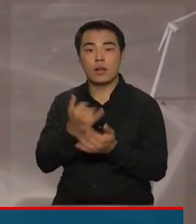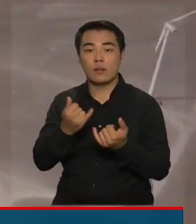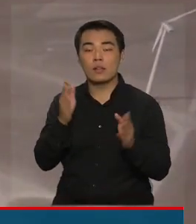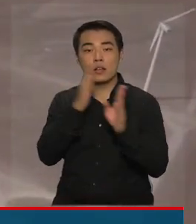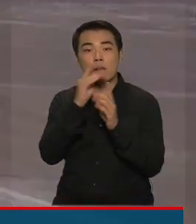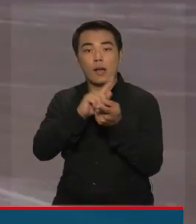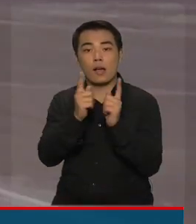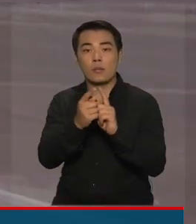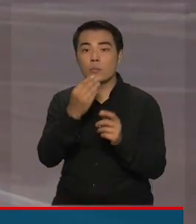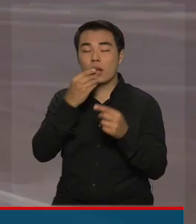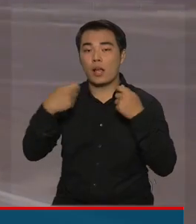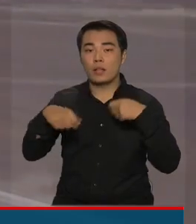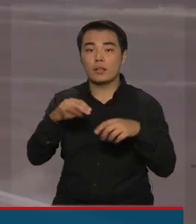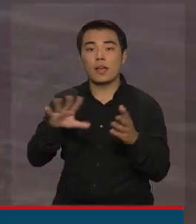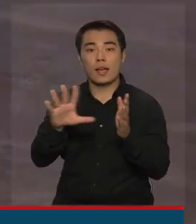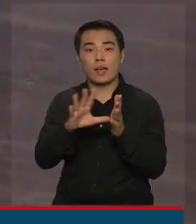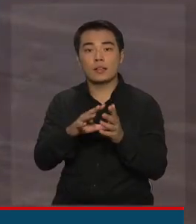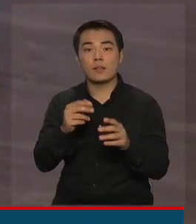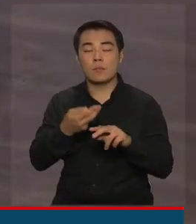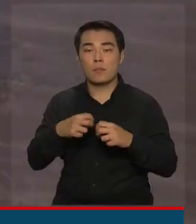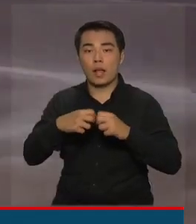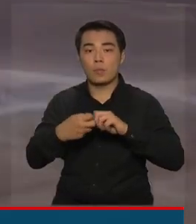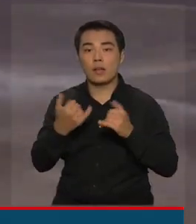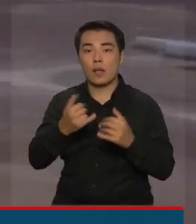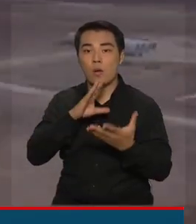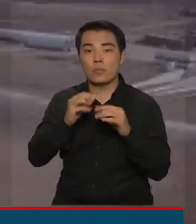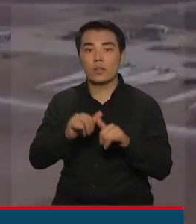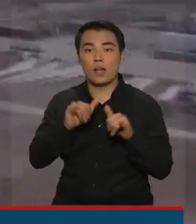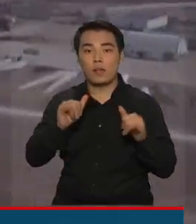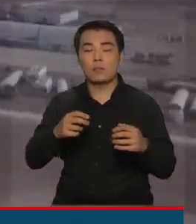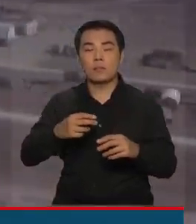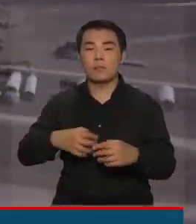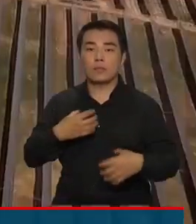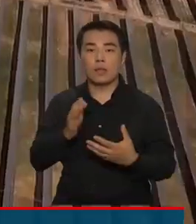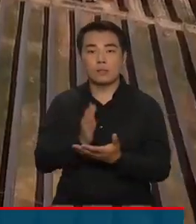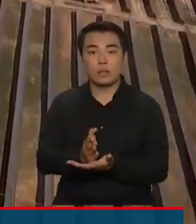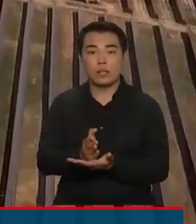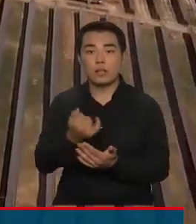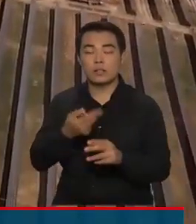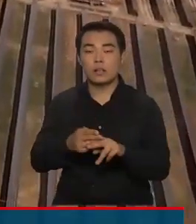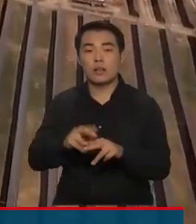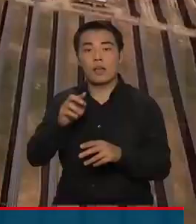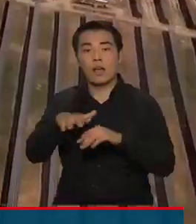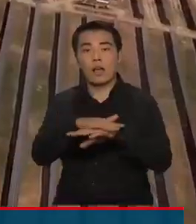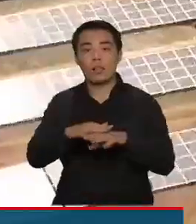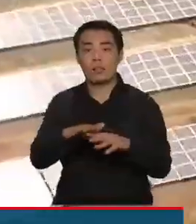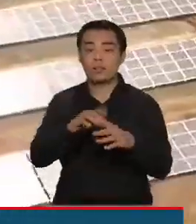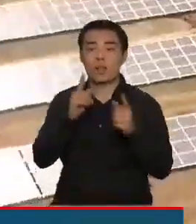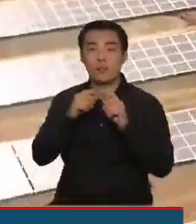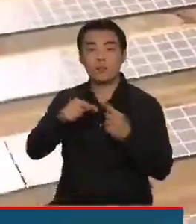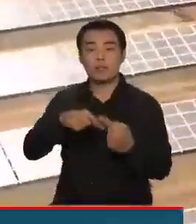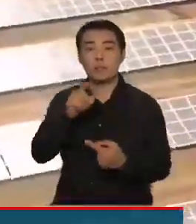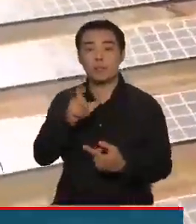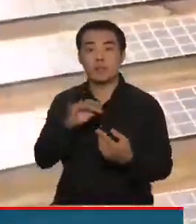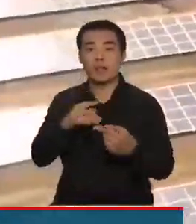климаттың өзгеруі азық-түлік және энергетикалық дағдарыстар орнықты дамуға ойдағыдай мұрша бермей тұр. Сондықтан халықаралық ұйымдар, бизнес өкілдері мен